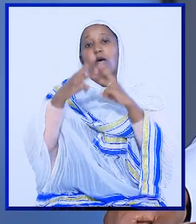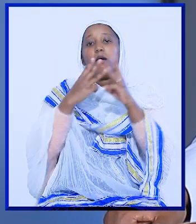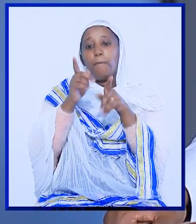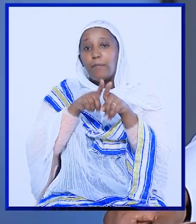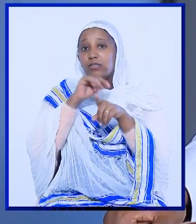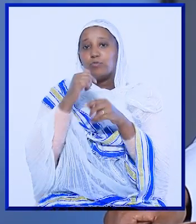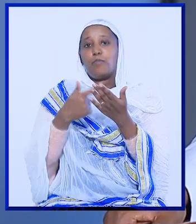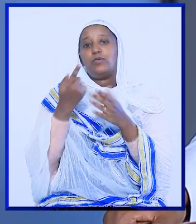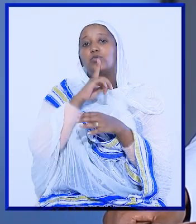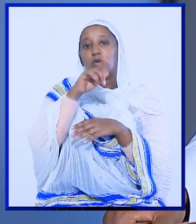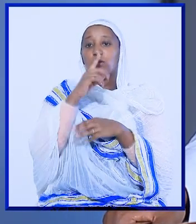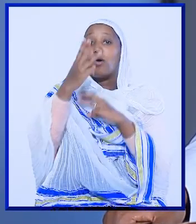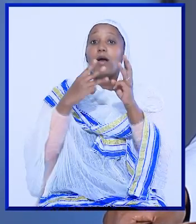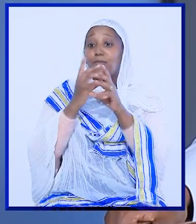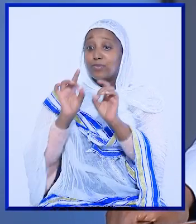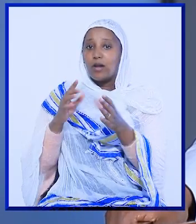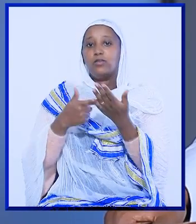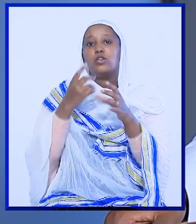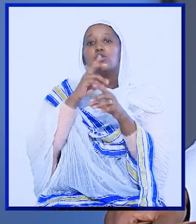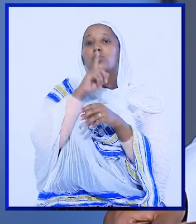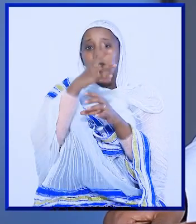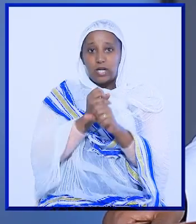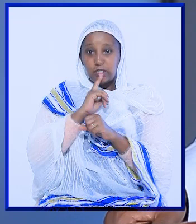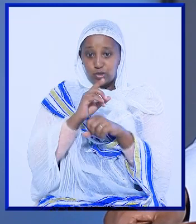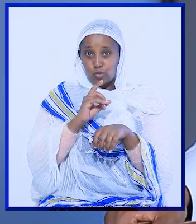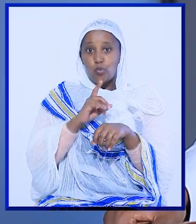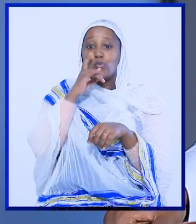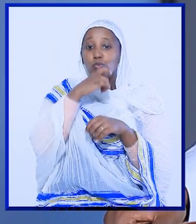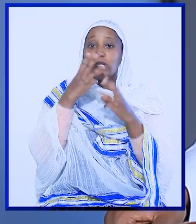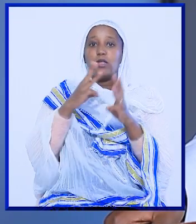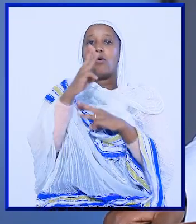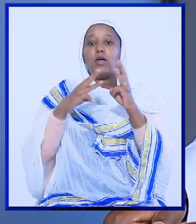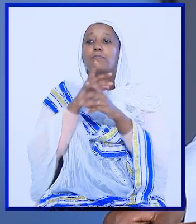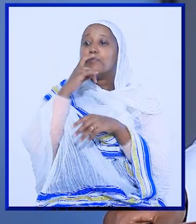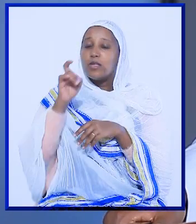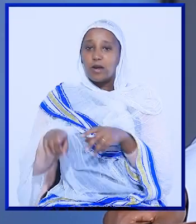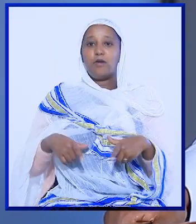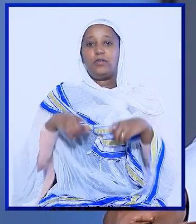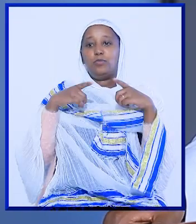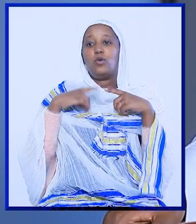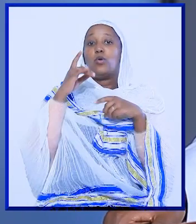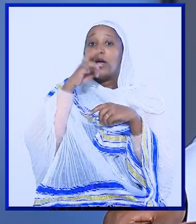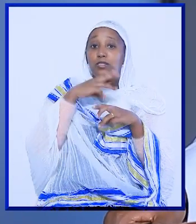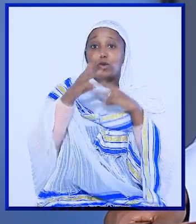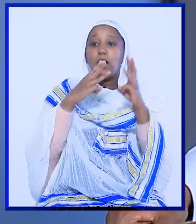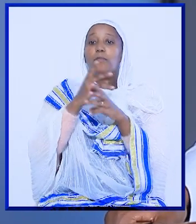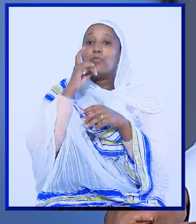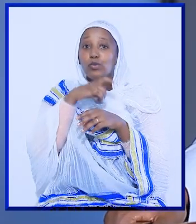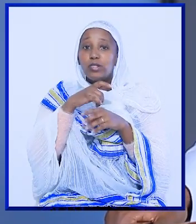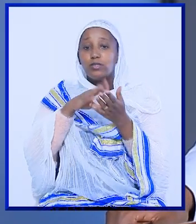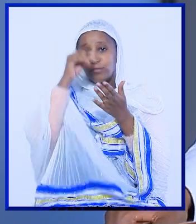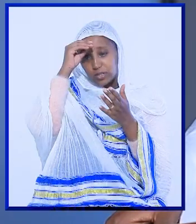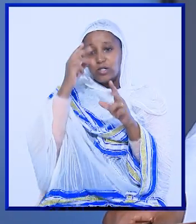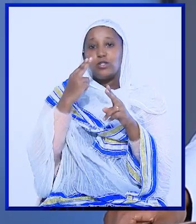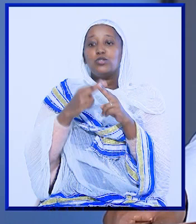እየገለጠችው ትኖራለች። ከዓለም ጋር የማትስማማው በዚህ እውነት ነው። ዓለም የሚጠላት የሆነ እውነት ስለያዘች ነው። ሐሰተኛው ዓለም እየረገማት የሚኖረው ሐሰተኛው